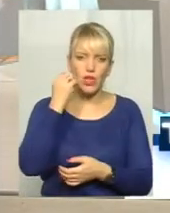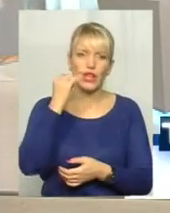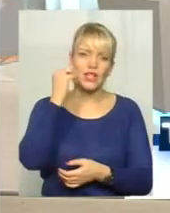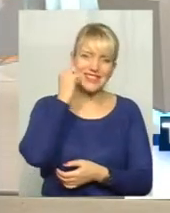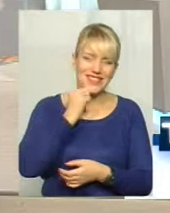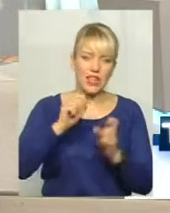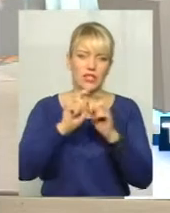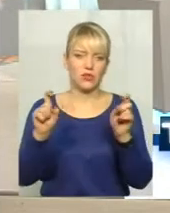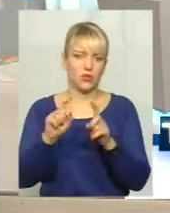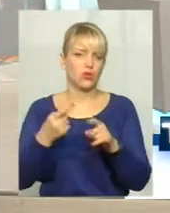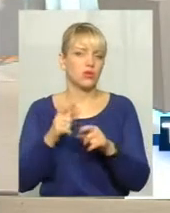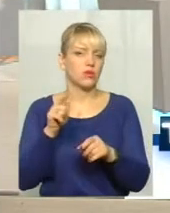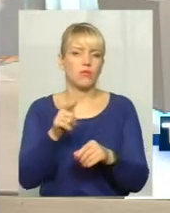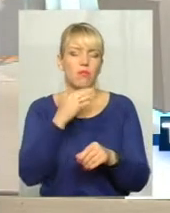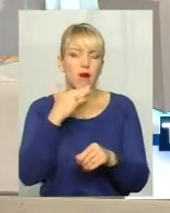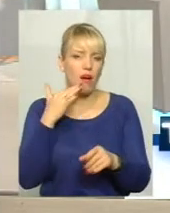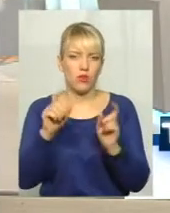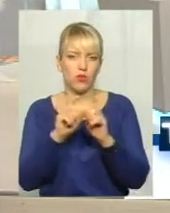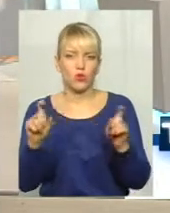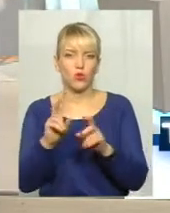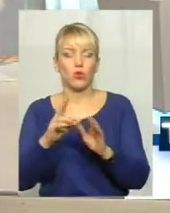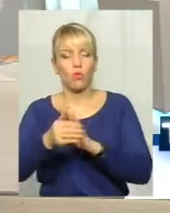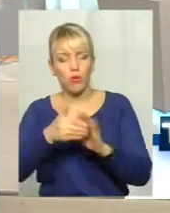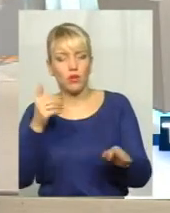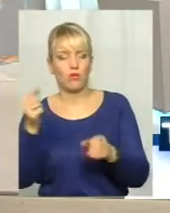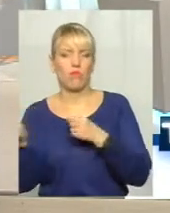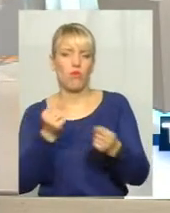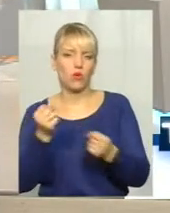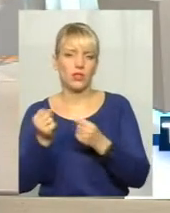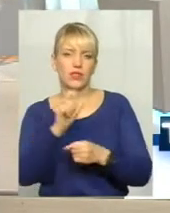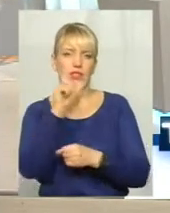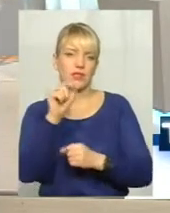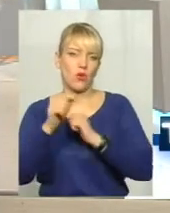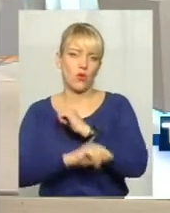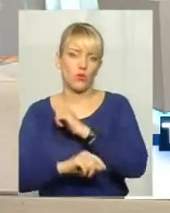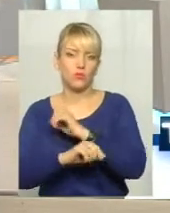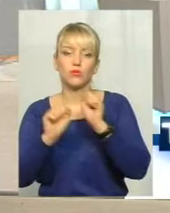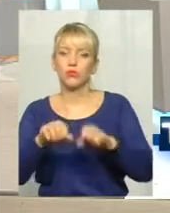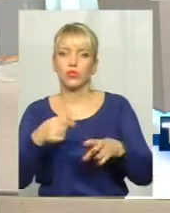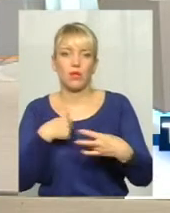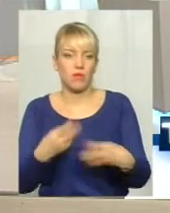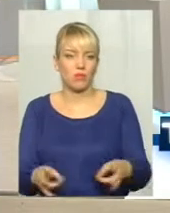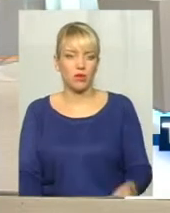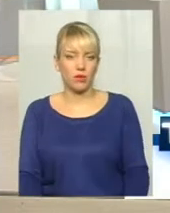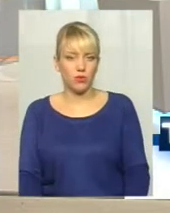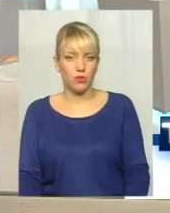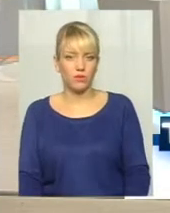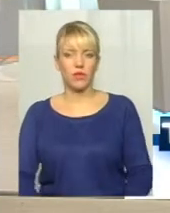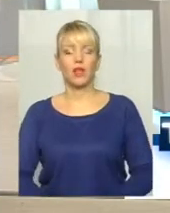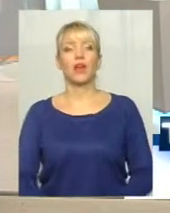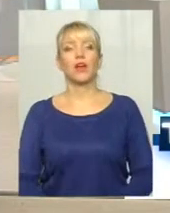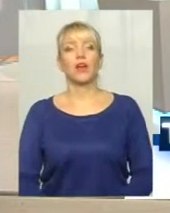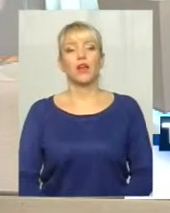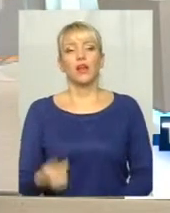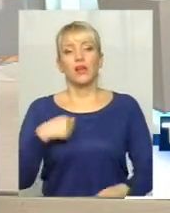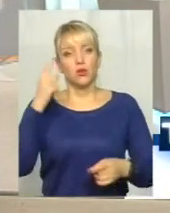у нас ну, справді дуже багато структур, які покликані боротися з корупцією. То може нам не потрібно? Ну, мені здається, що треба от боротьбу